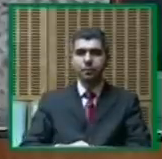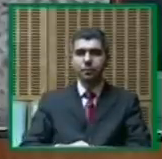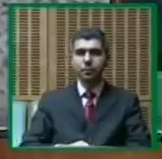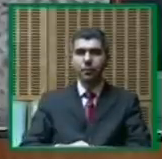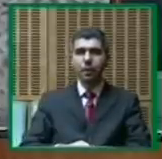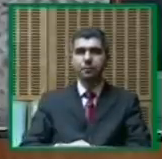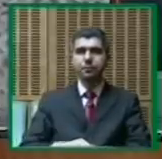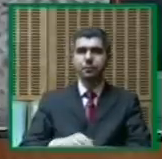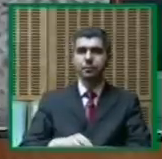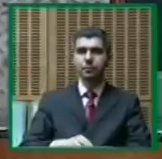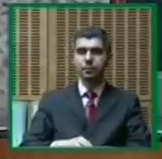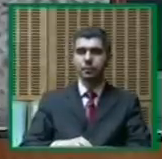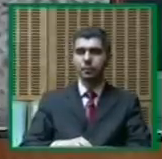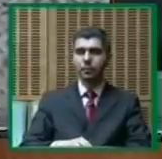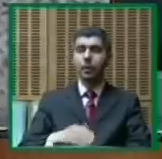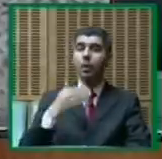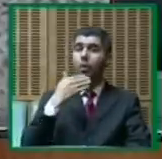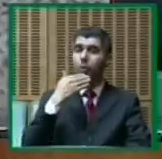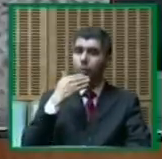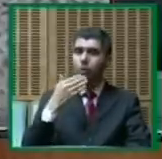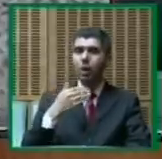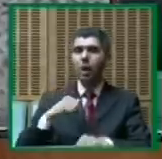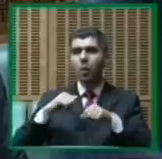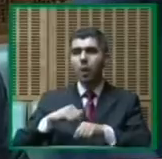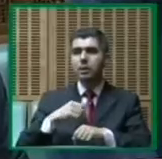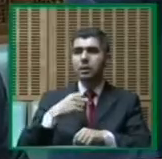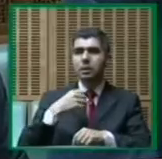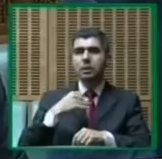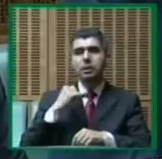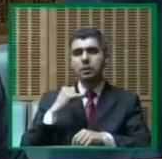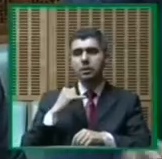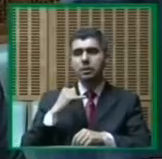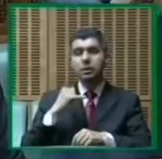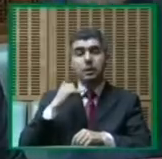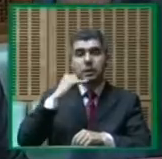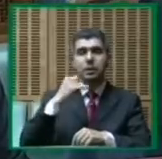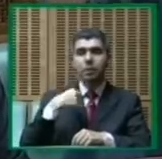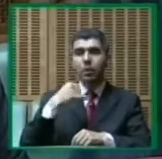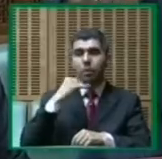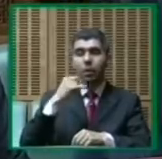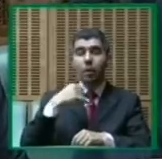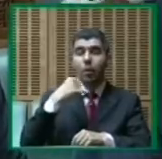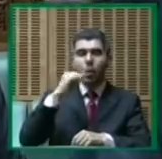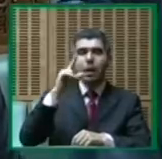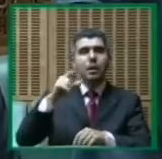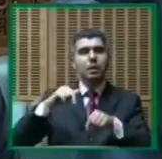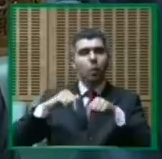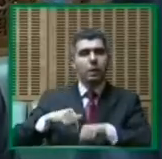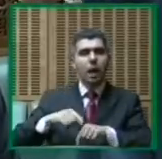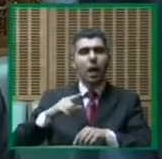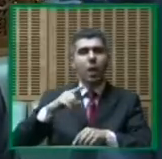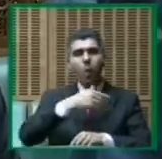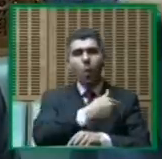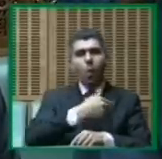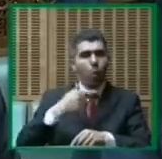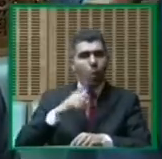شكرا الكلمة. شكرا السيد الوزير. غير مع كامل الأسف حنا لا ننكر المجهود اللي كتقوم به الدولة